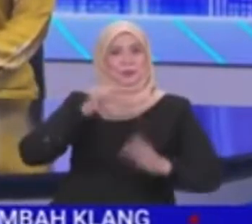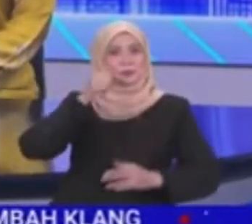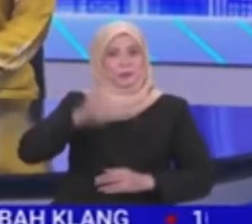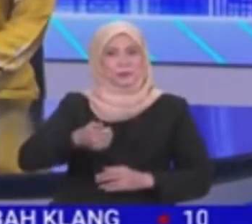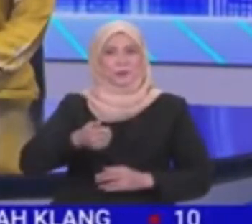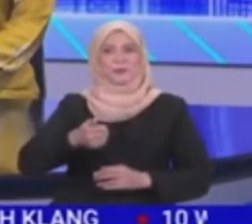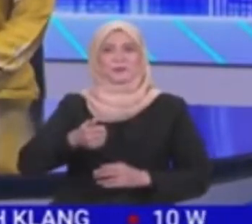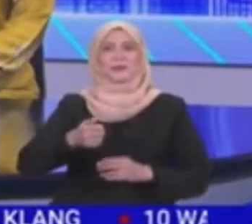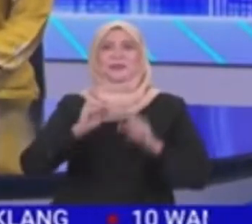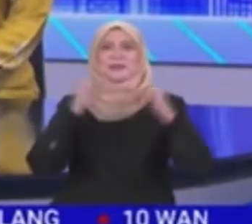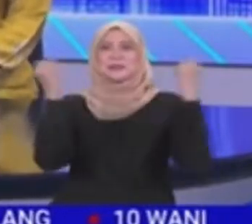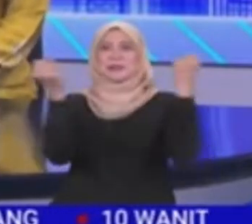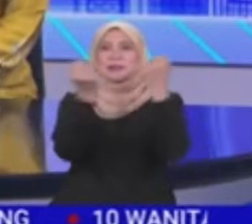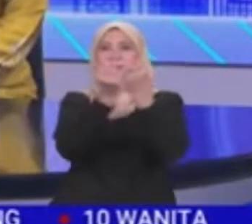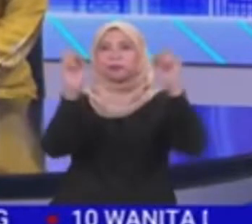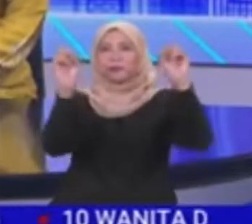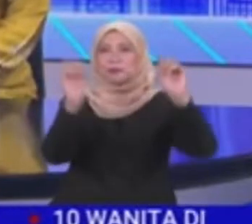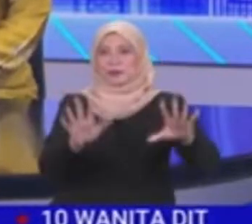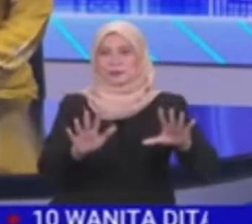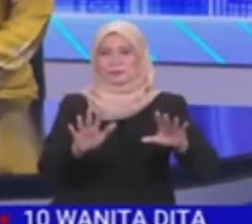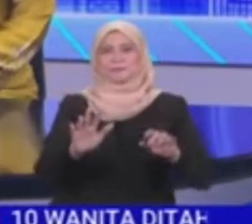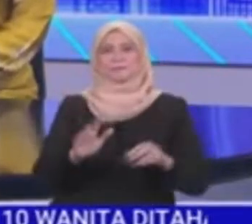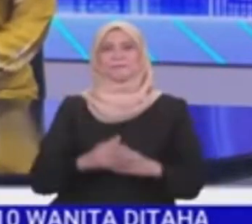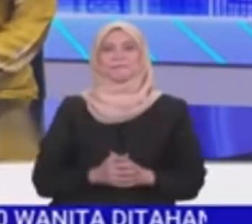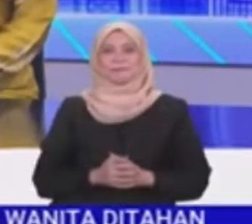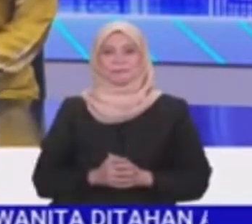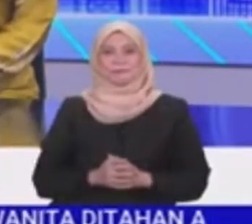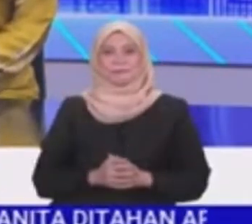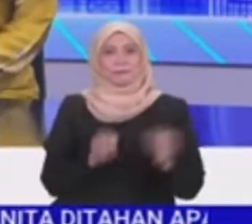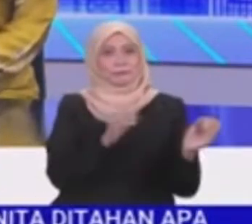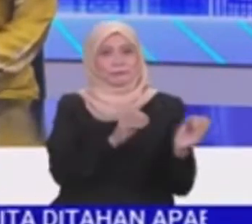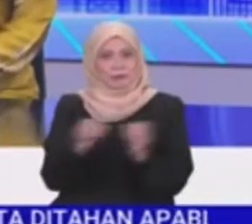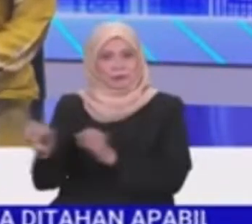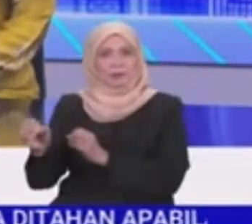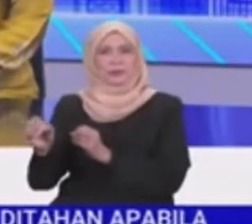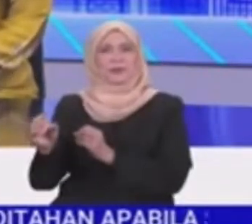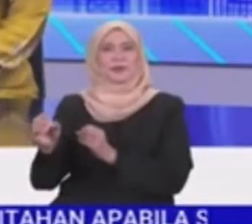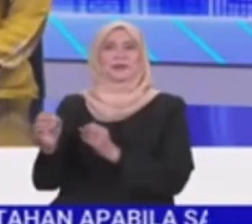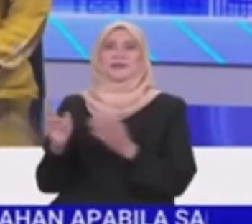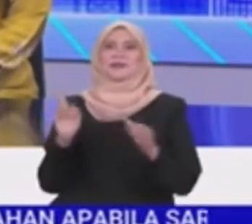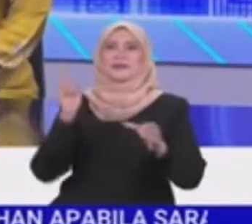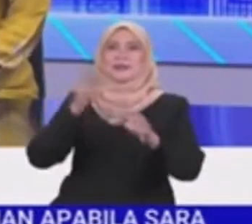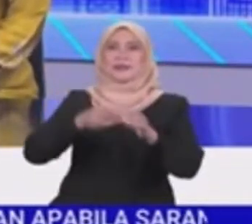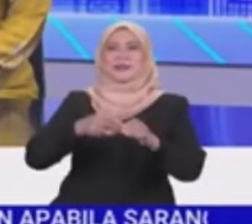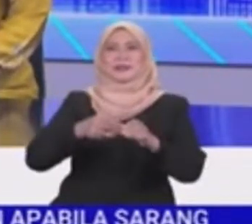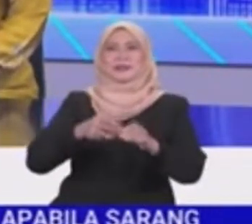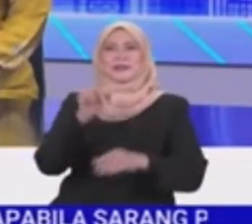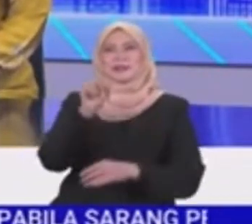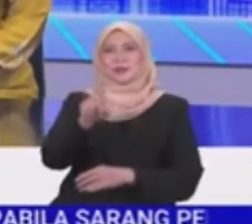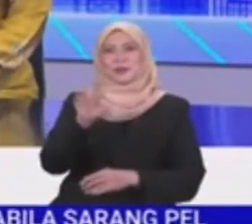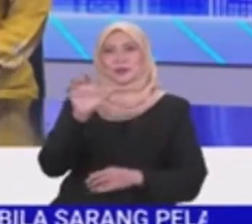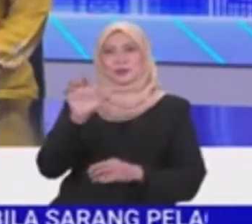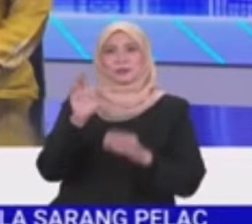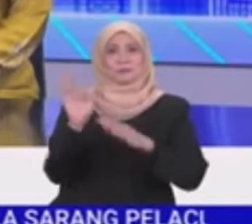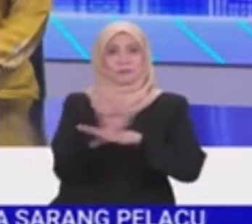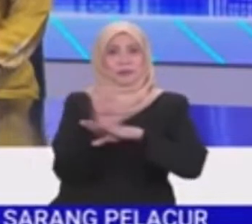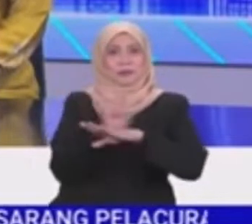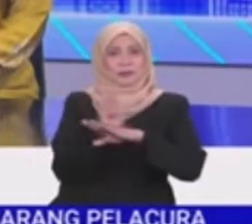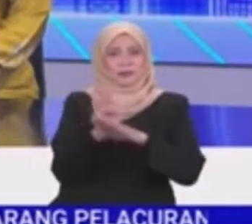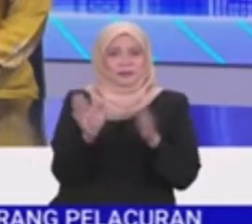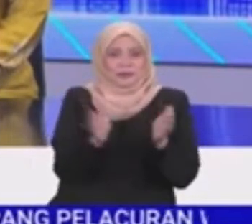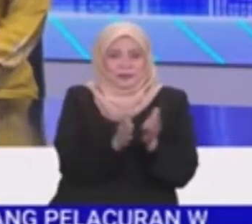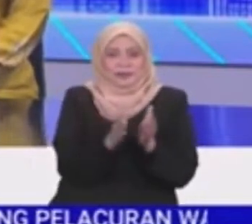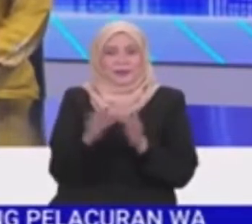di perkarangan Stadium Shah Alam semakin rancak. Penganjuran kali ini yang disertai 100 usahawan industri kecil